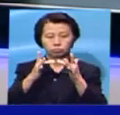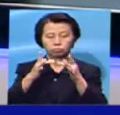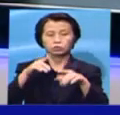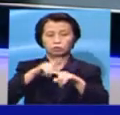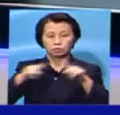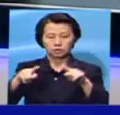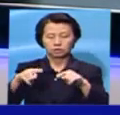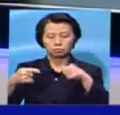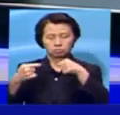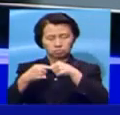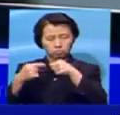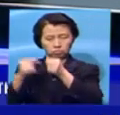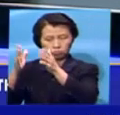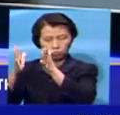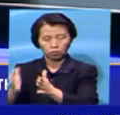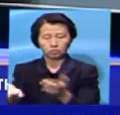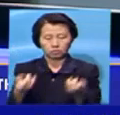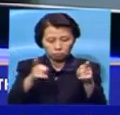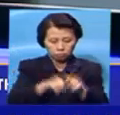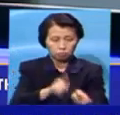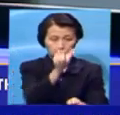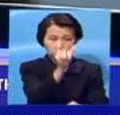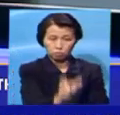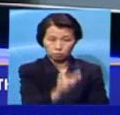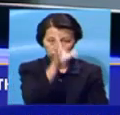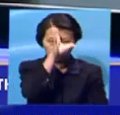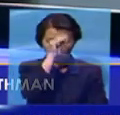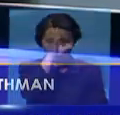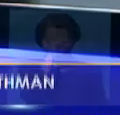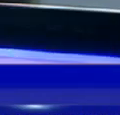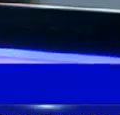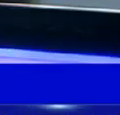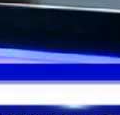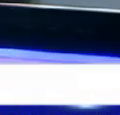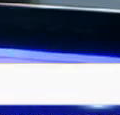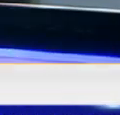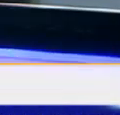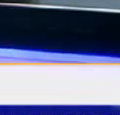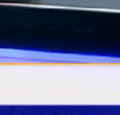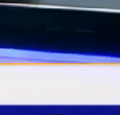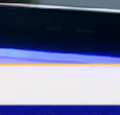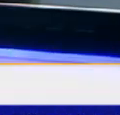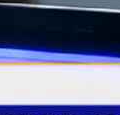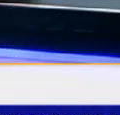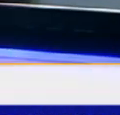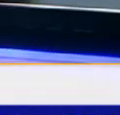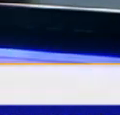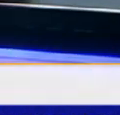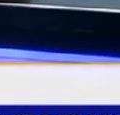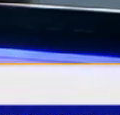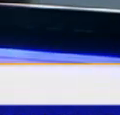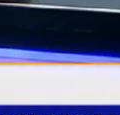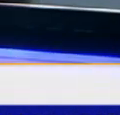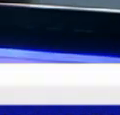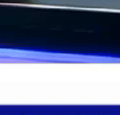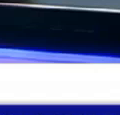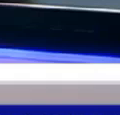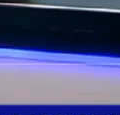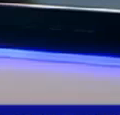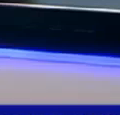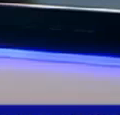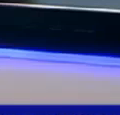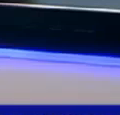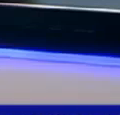dakwaan netizen mengenai kejadian seorang lelaki taufi alias 24 tahun yang dibawa arus banjir gara-gara tidak mahu melepaskan